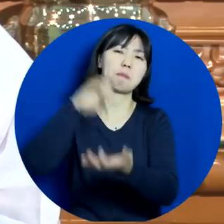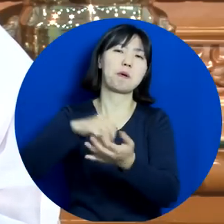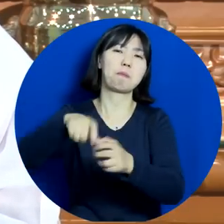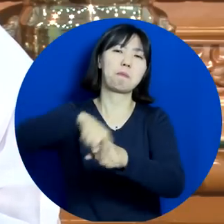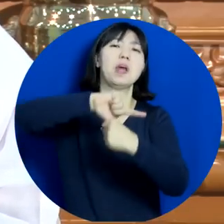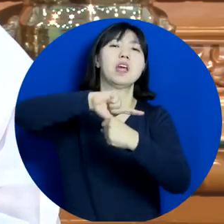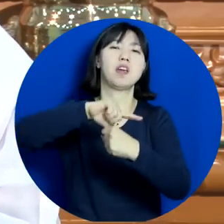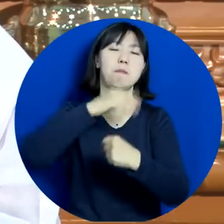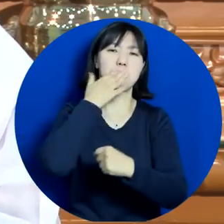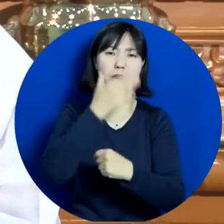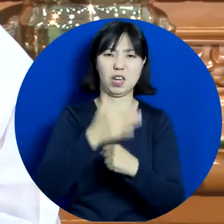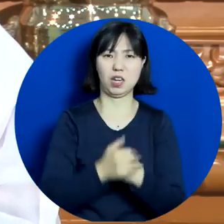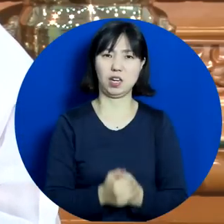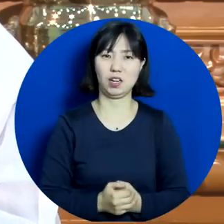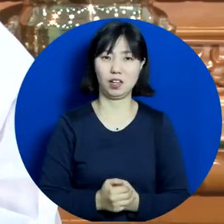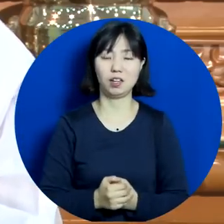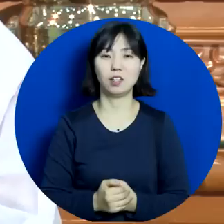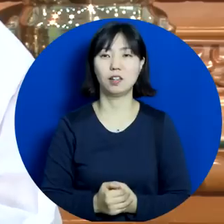있다 이런